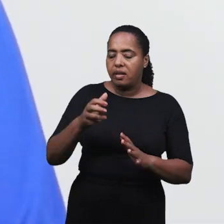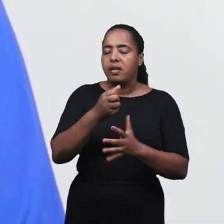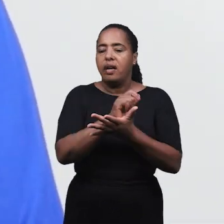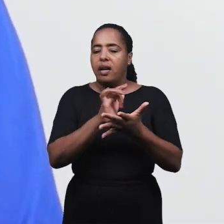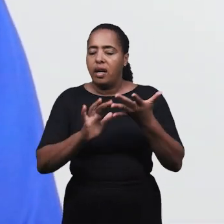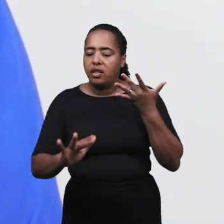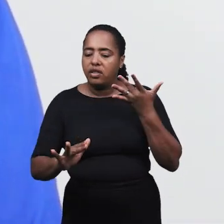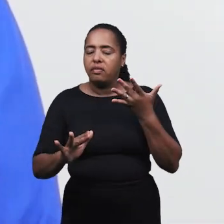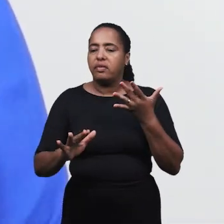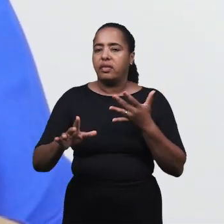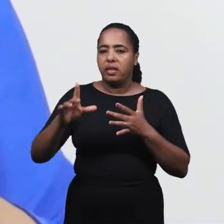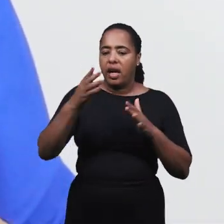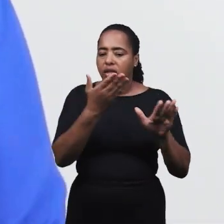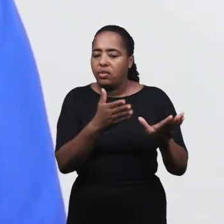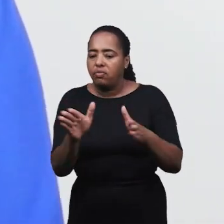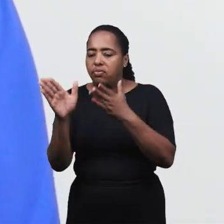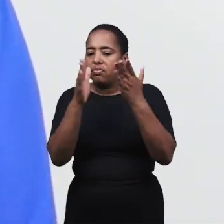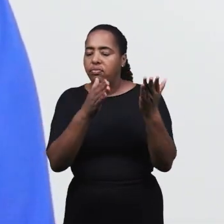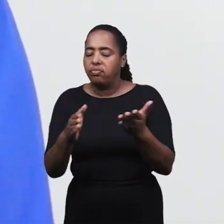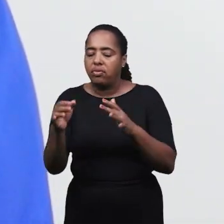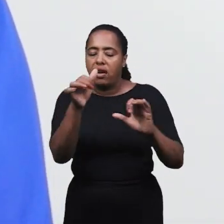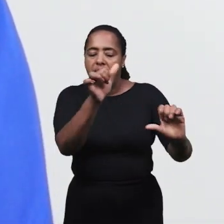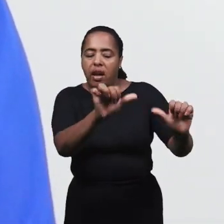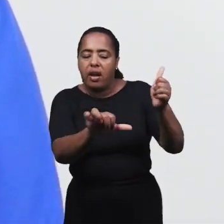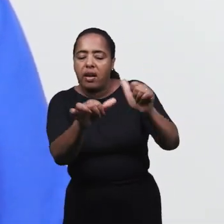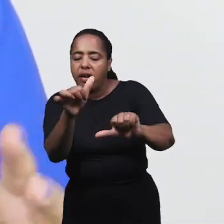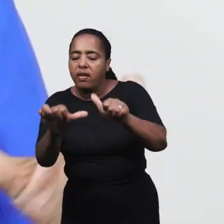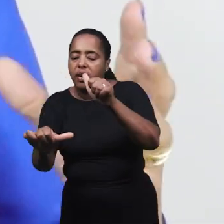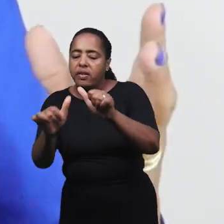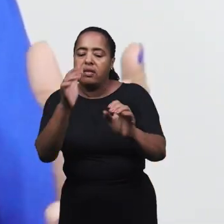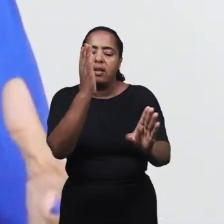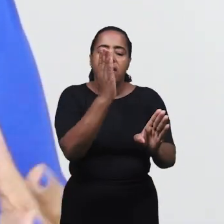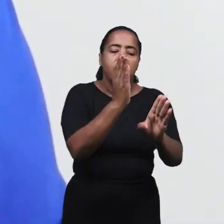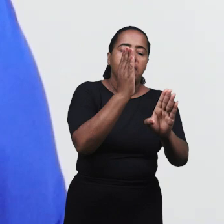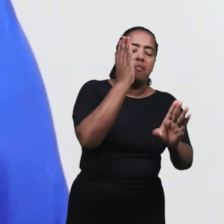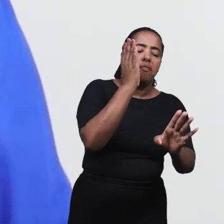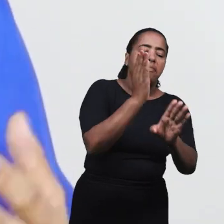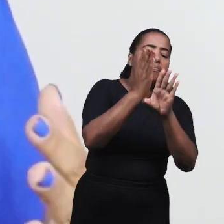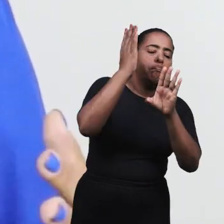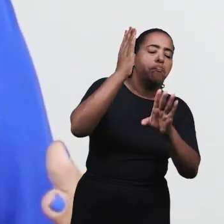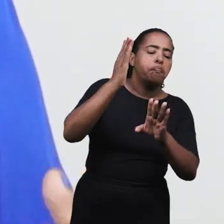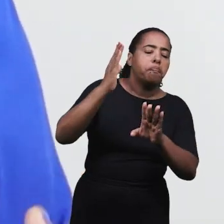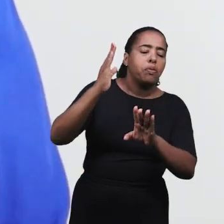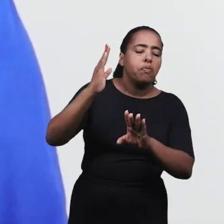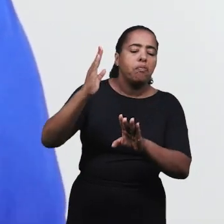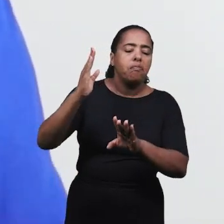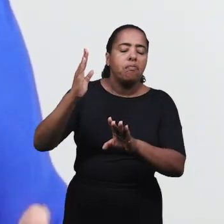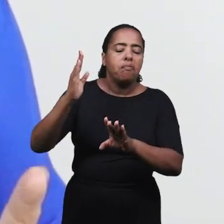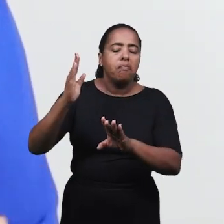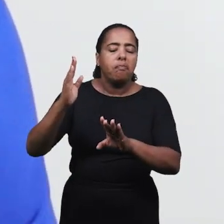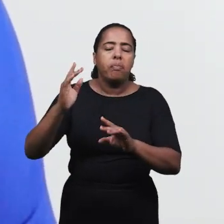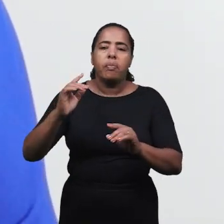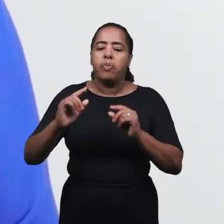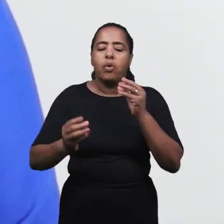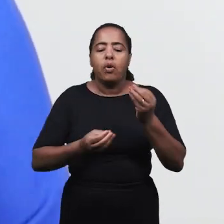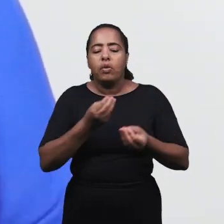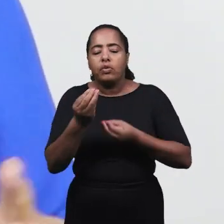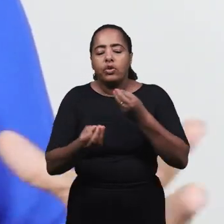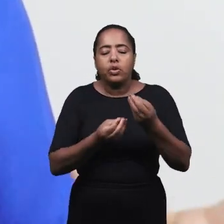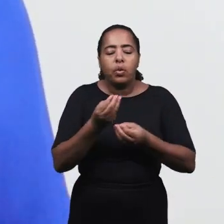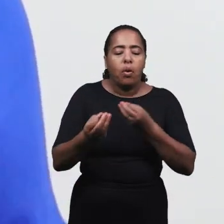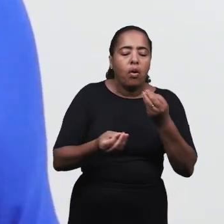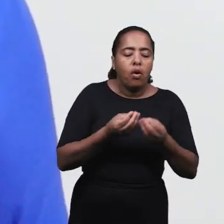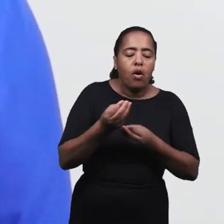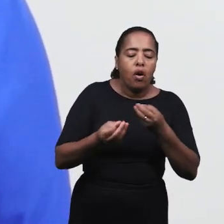plusieurs champs de la personne. Et avec cette évaluation, on peut identifier les habiletés de